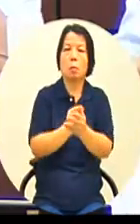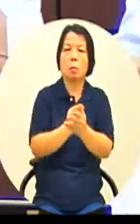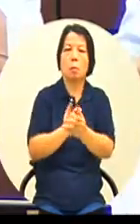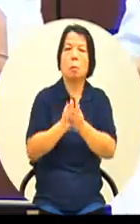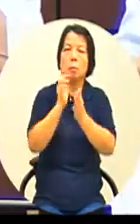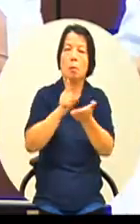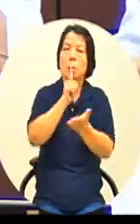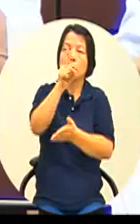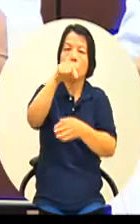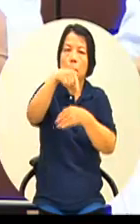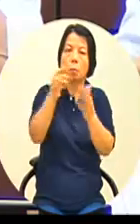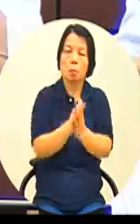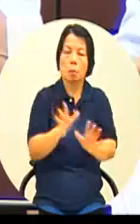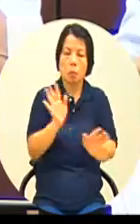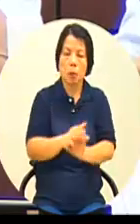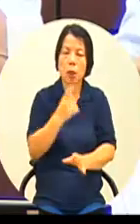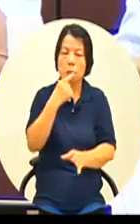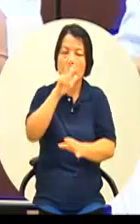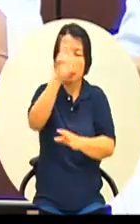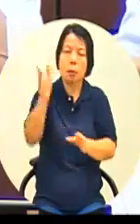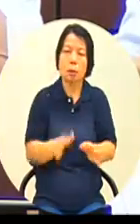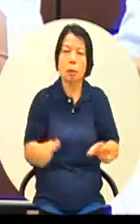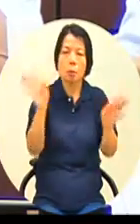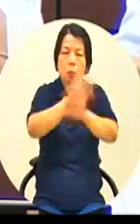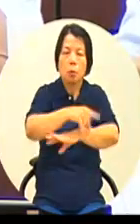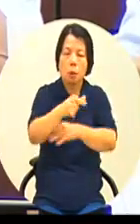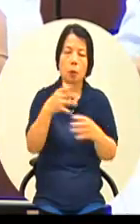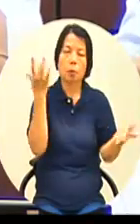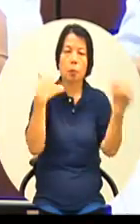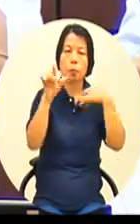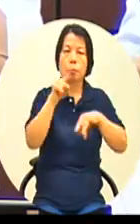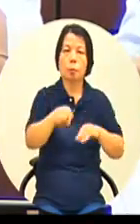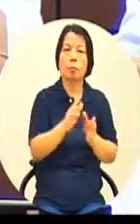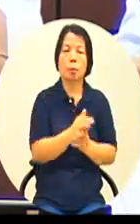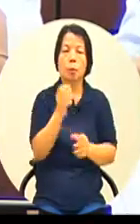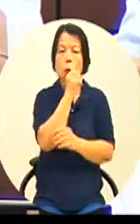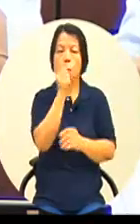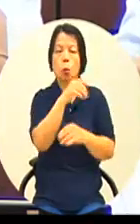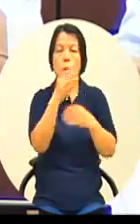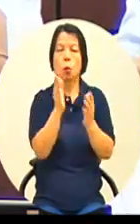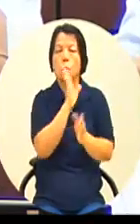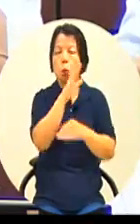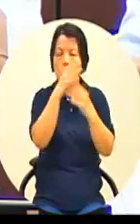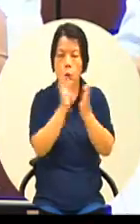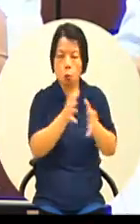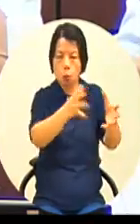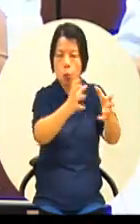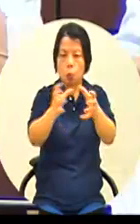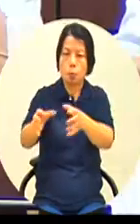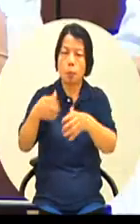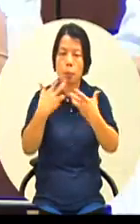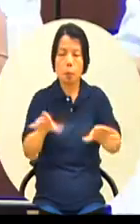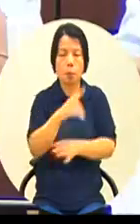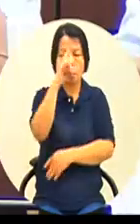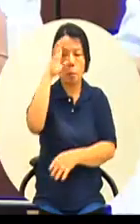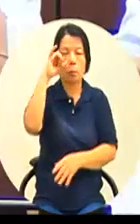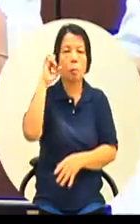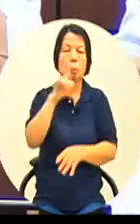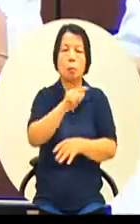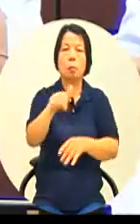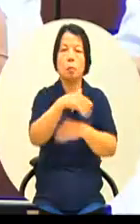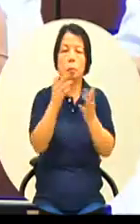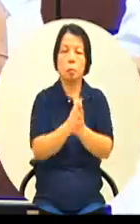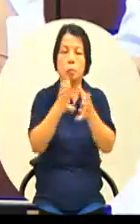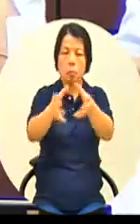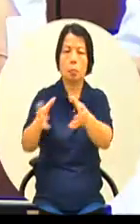从白天升到阴暗，包括做者 pub， 包括做者伊的这个居酒屋，拢伫迄个所在，各有做者创意的物件底下。